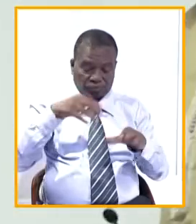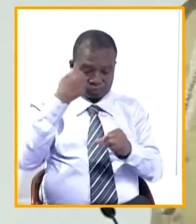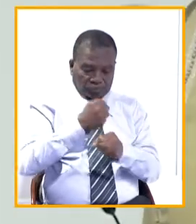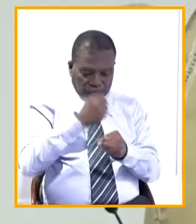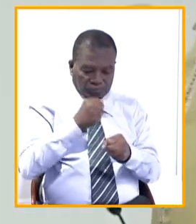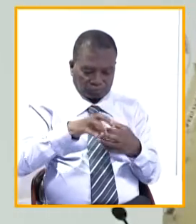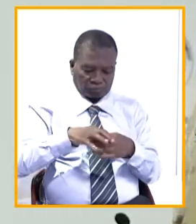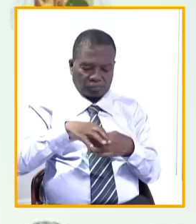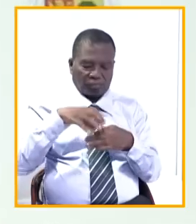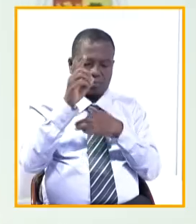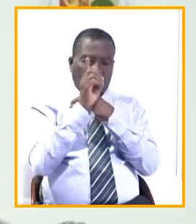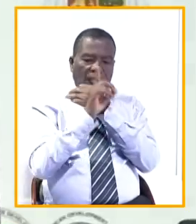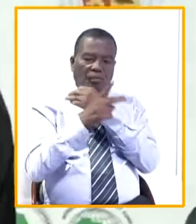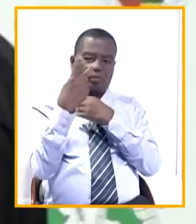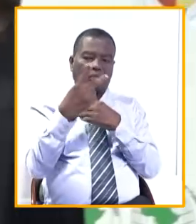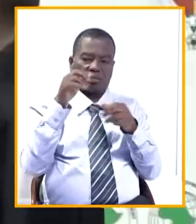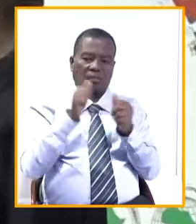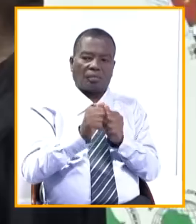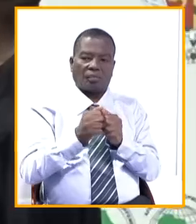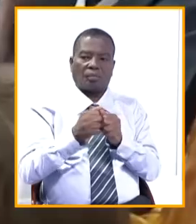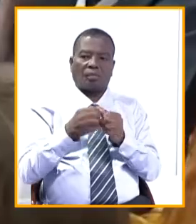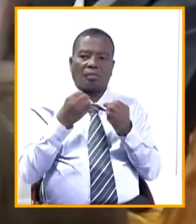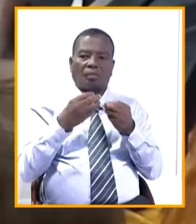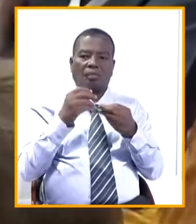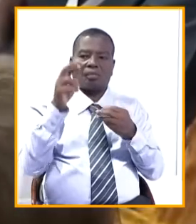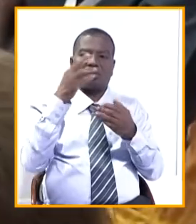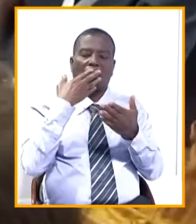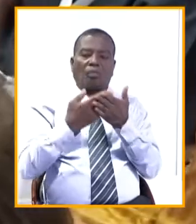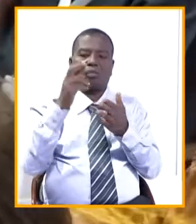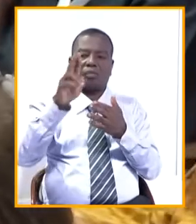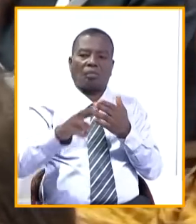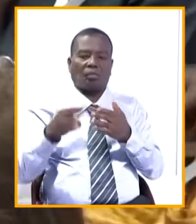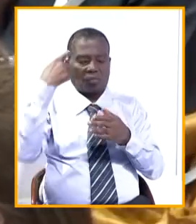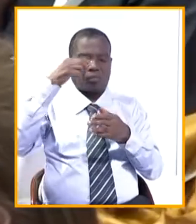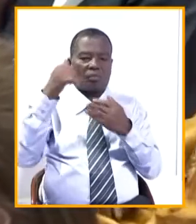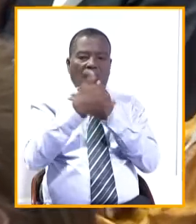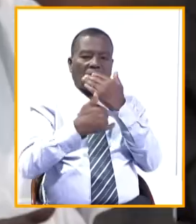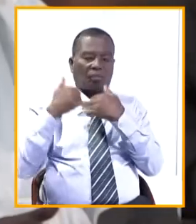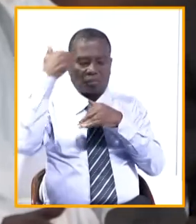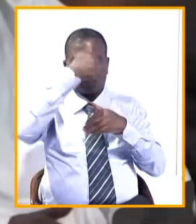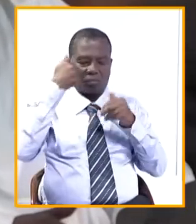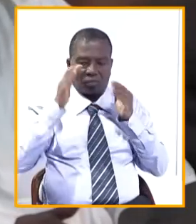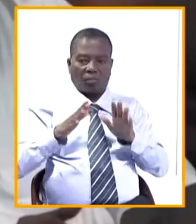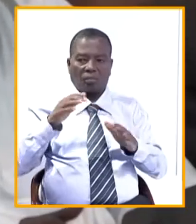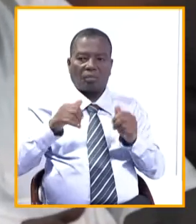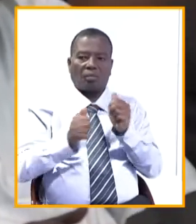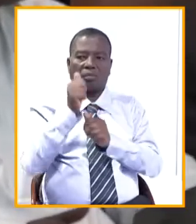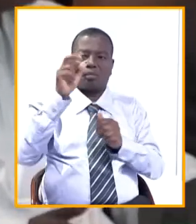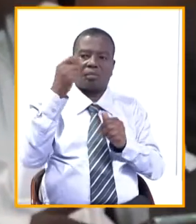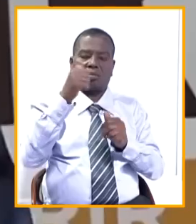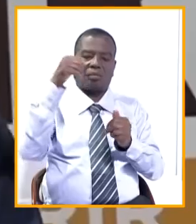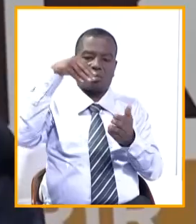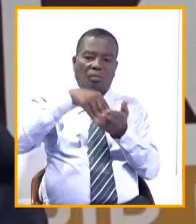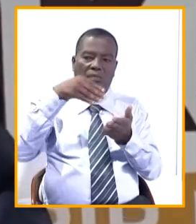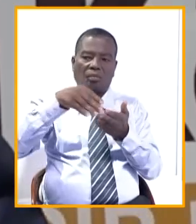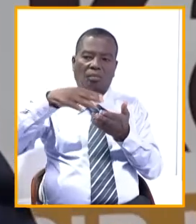forum de Dakar 2, avec une moisson abondante pour les pays africains. En plus de 10 milliards de dollars annoncés par la